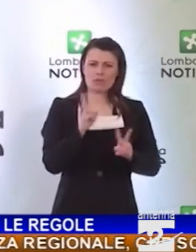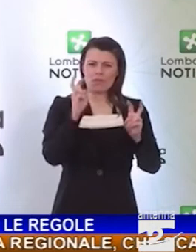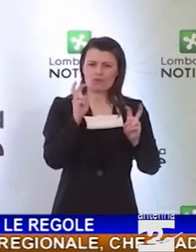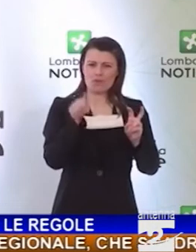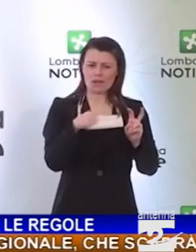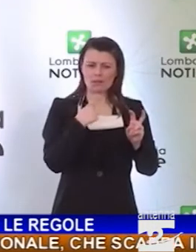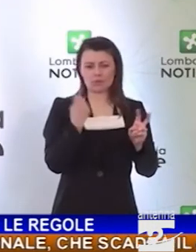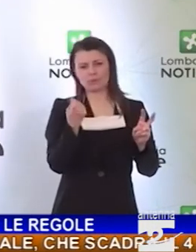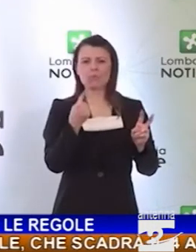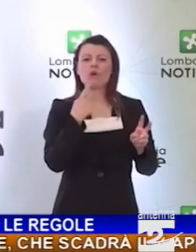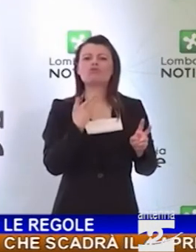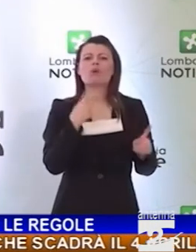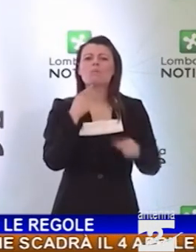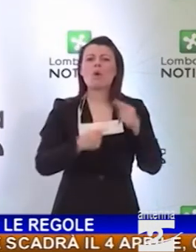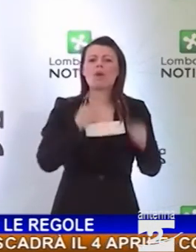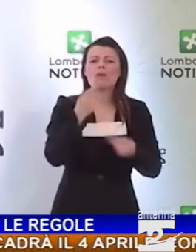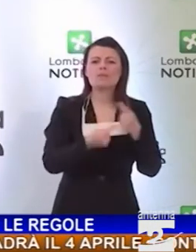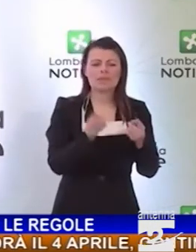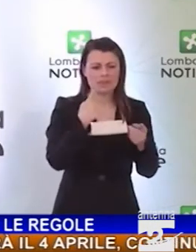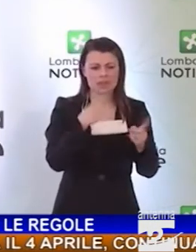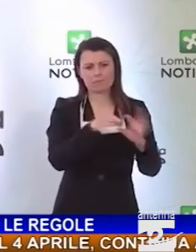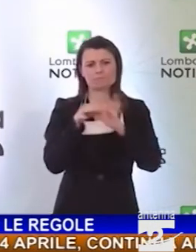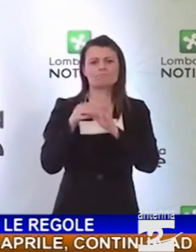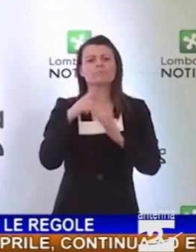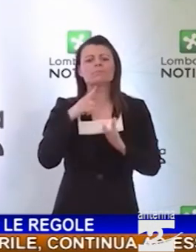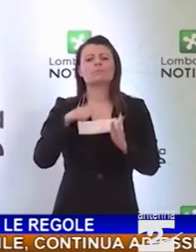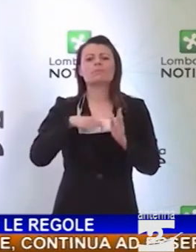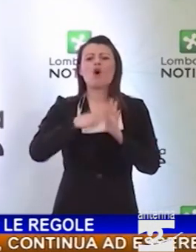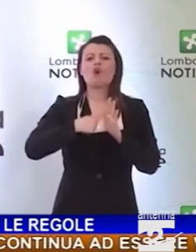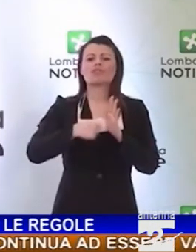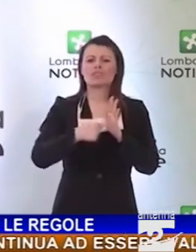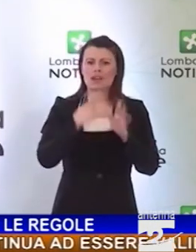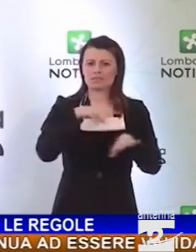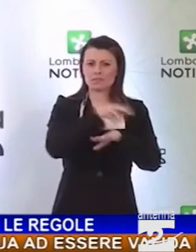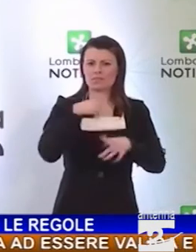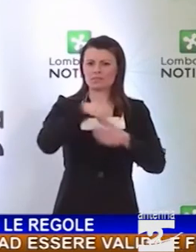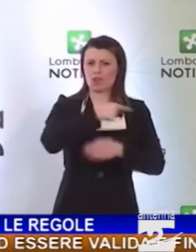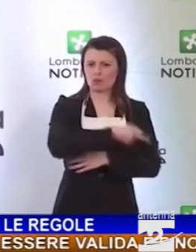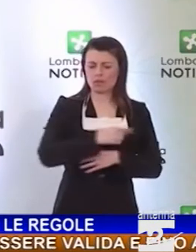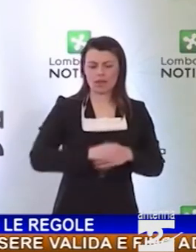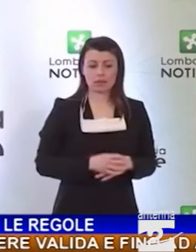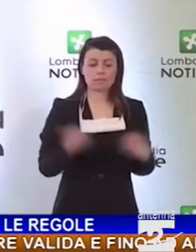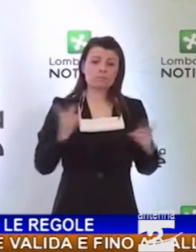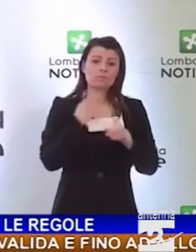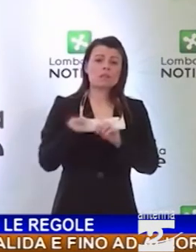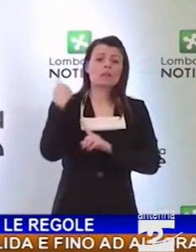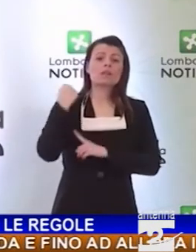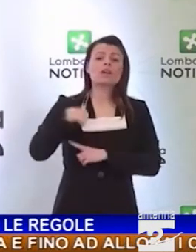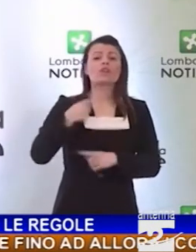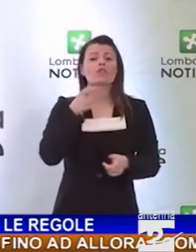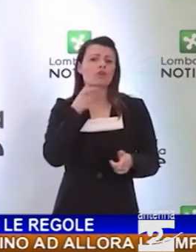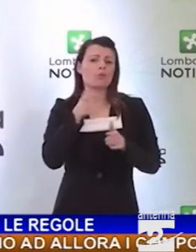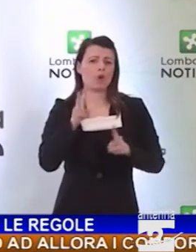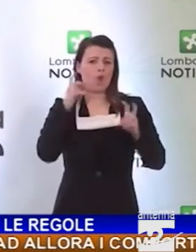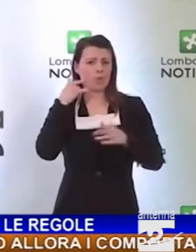che è nata sulla questione dell'ordinanza del Ministero degli Interni. Ieri ho avuto un colloquio